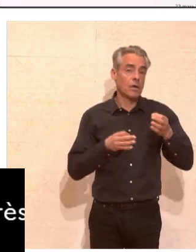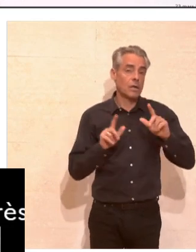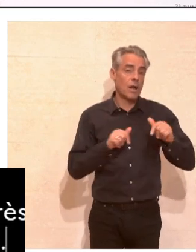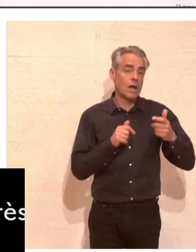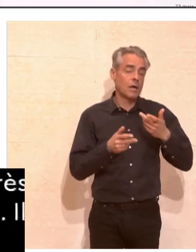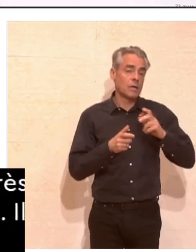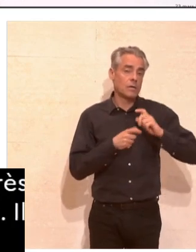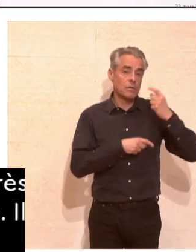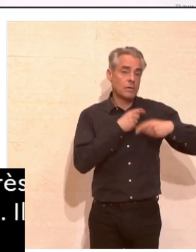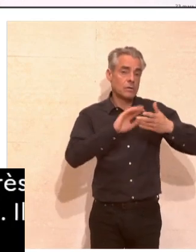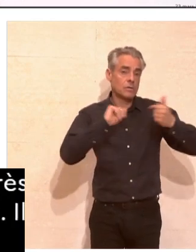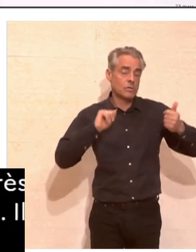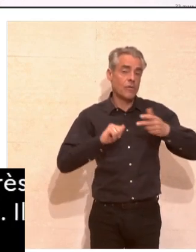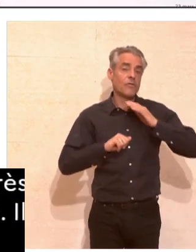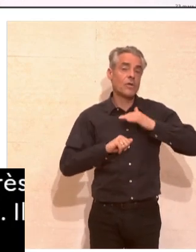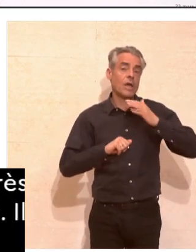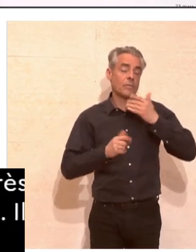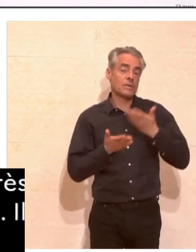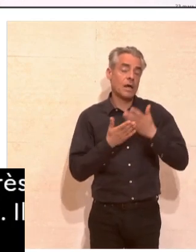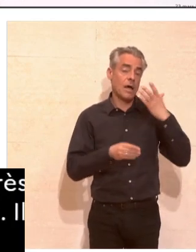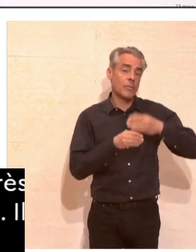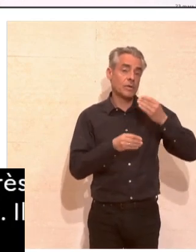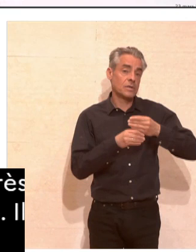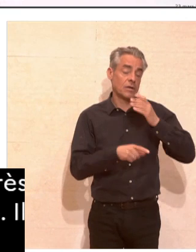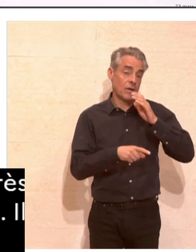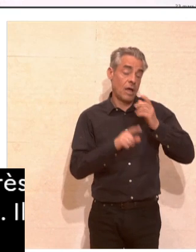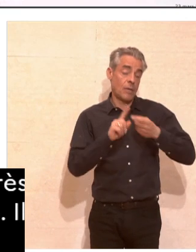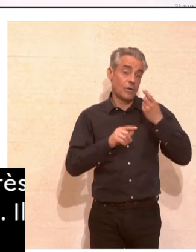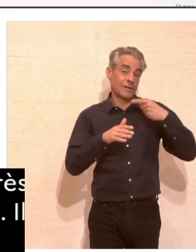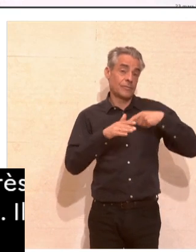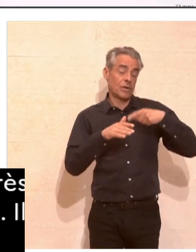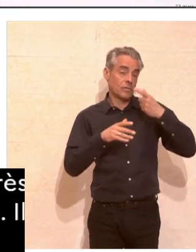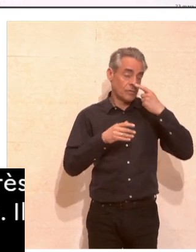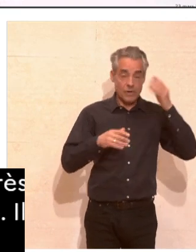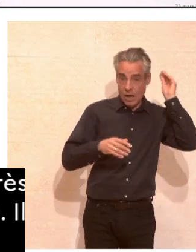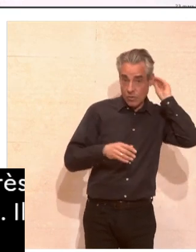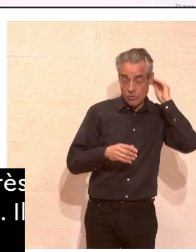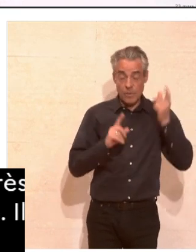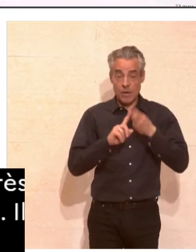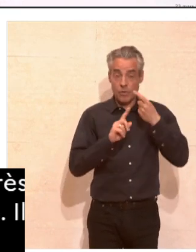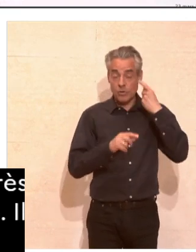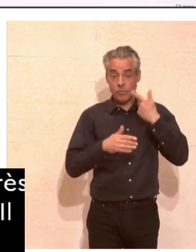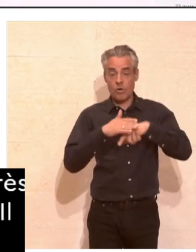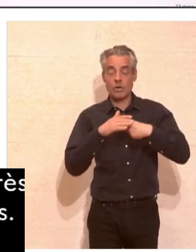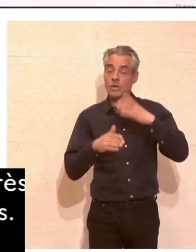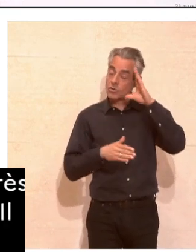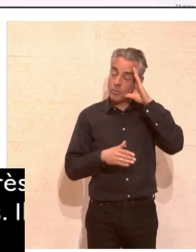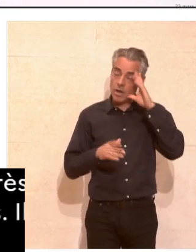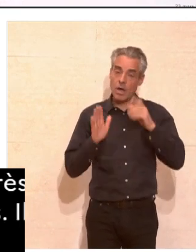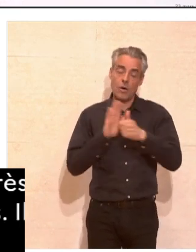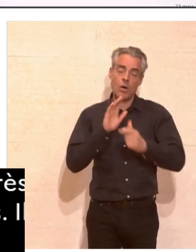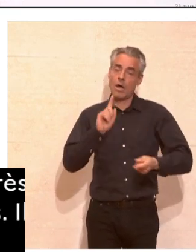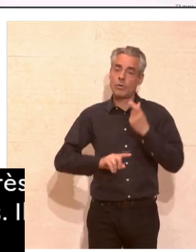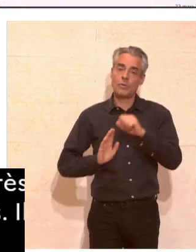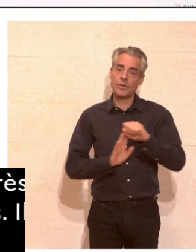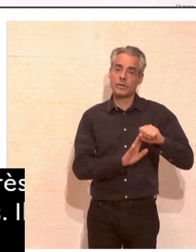dans les transitions entre les phonèmes, et donc ça c'est un apprentissage qui se fait très implicite, mais qui est très important pour le langage, et le sommeil joue un rôle très important